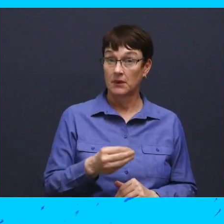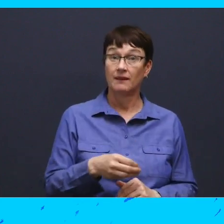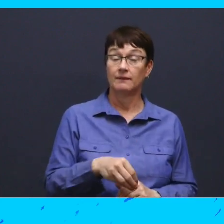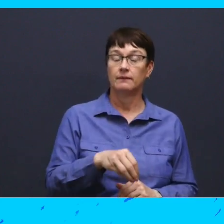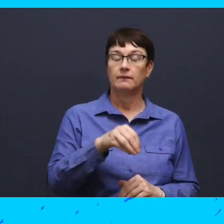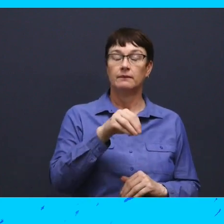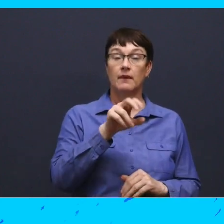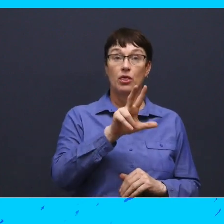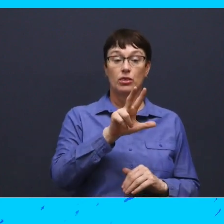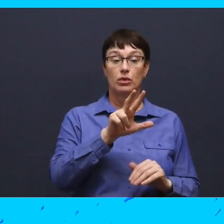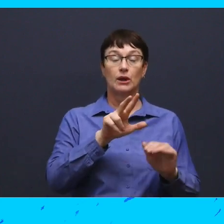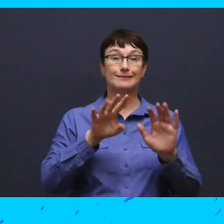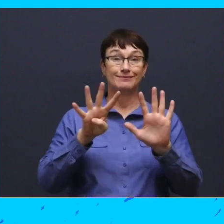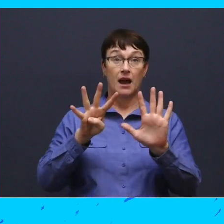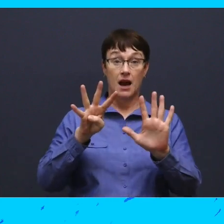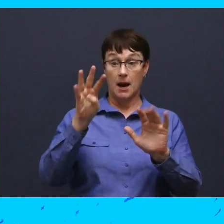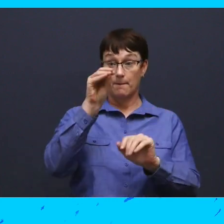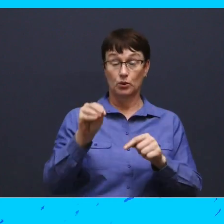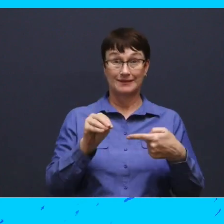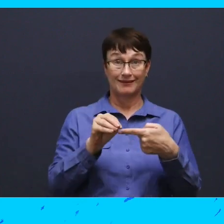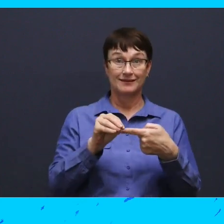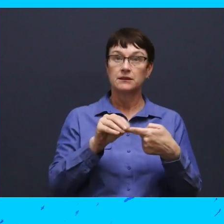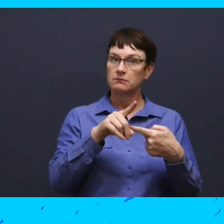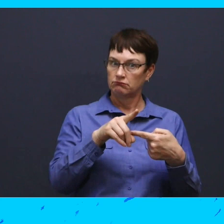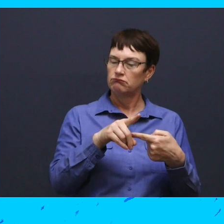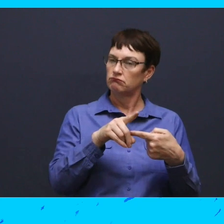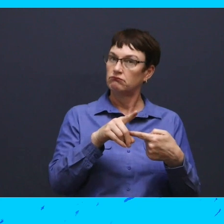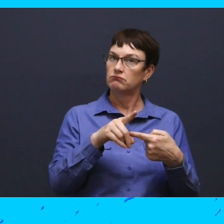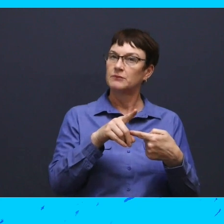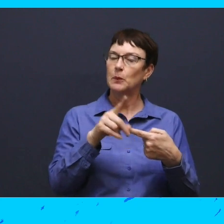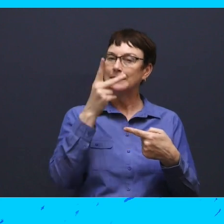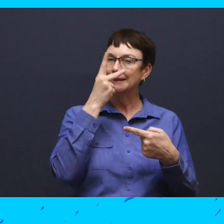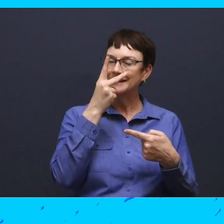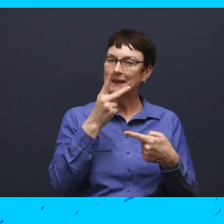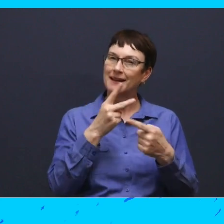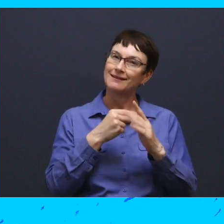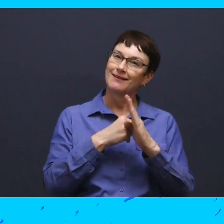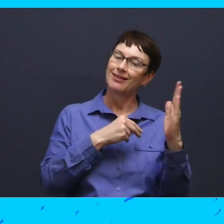7% utilisent une méthode traditionnelle et